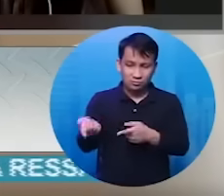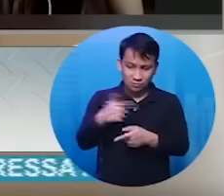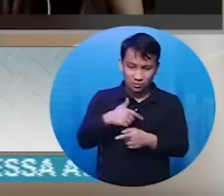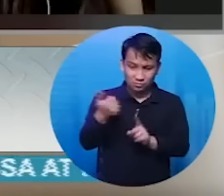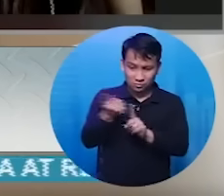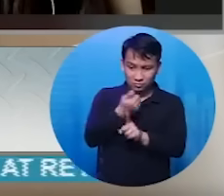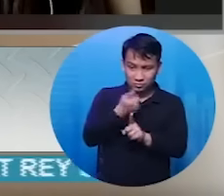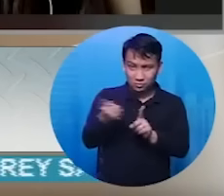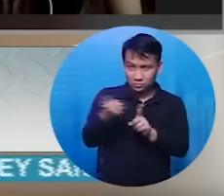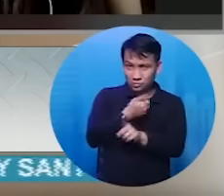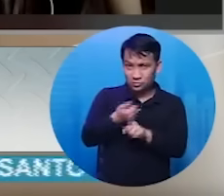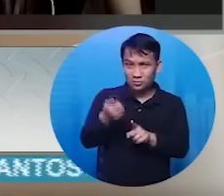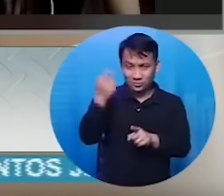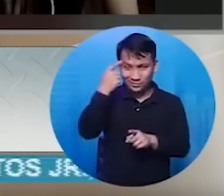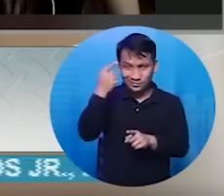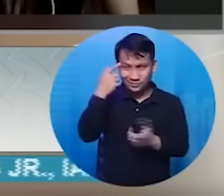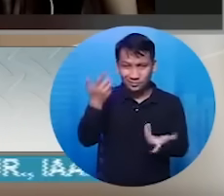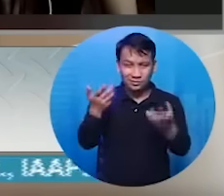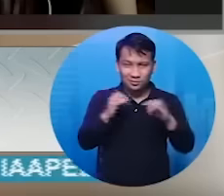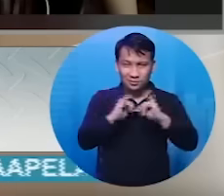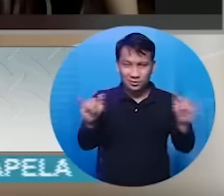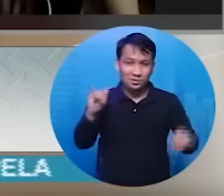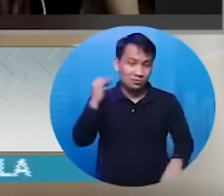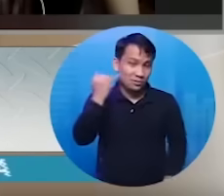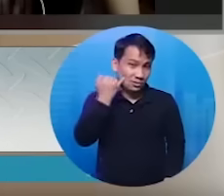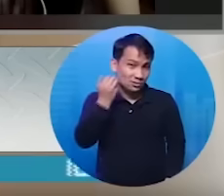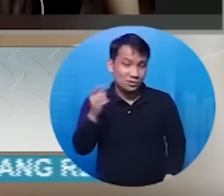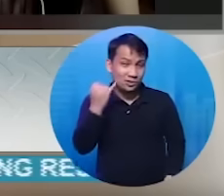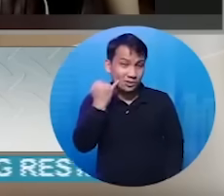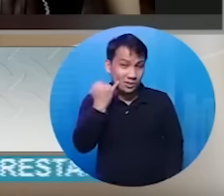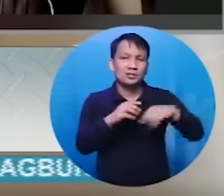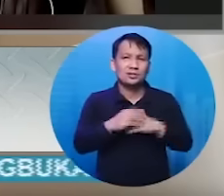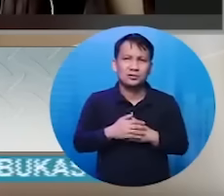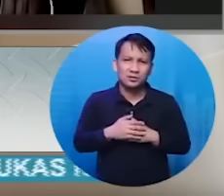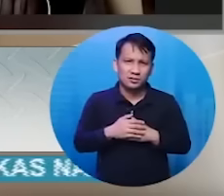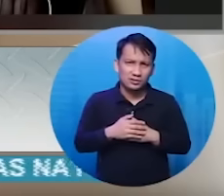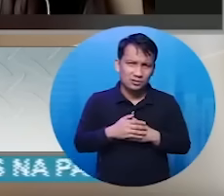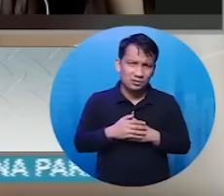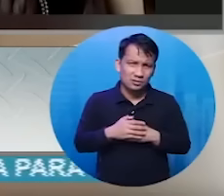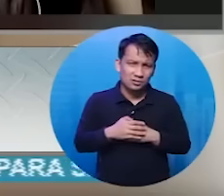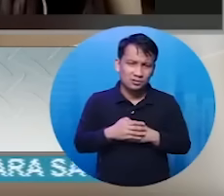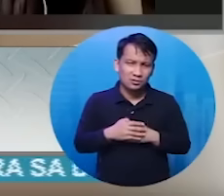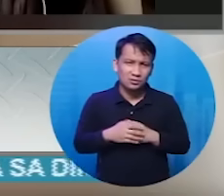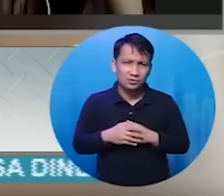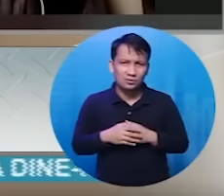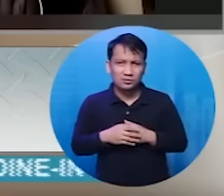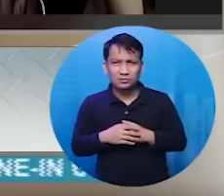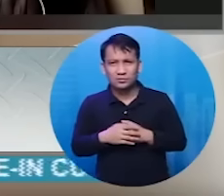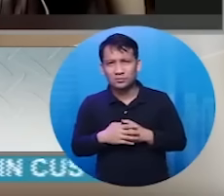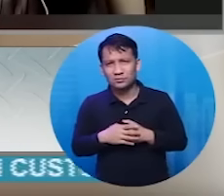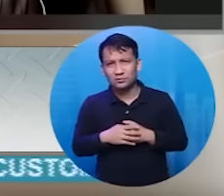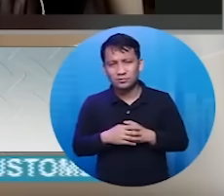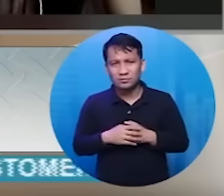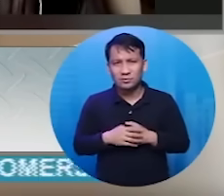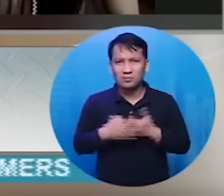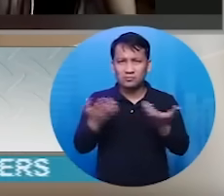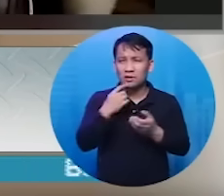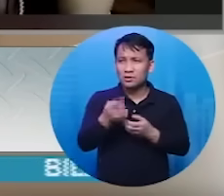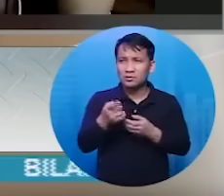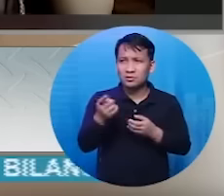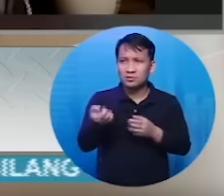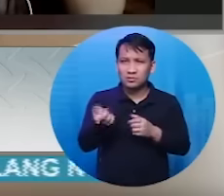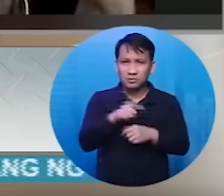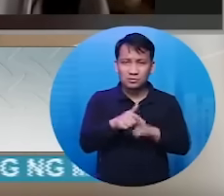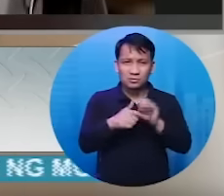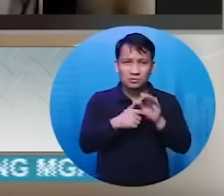nabubugbog, baka ganun din po ang isipin mo kung ano iniisip ngayon ni General, which is parusahan. Apo, again nga po, ang pakiusap lang po ni Ma'am Nita ay